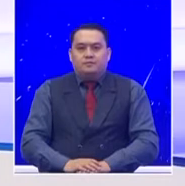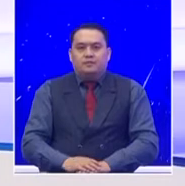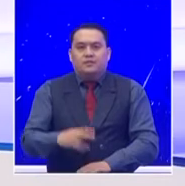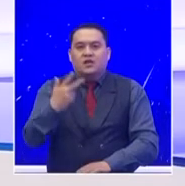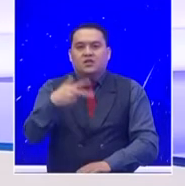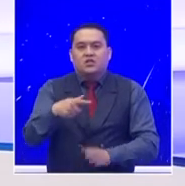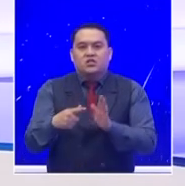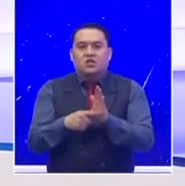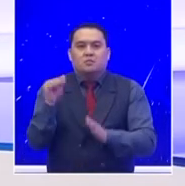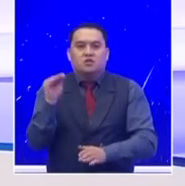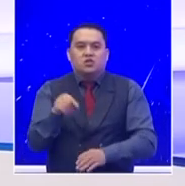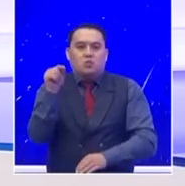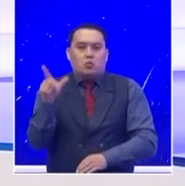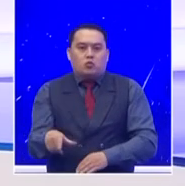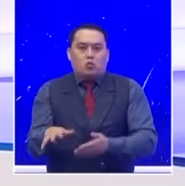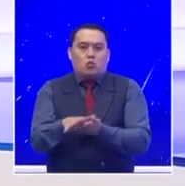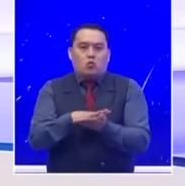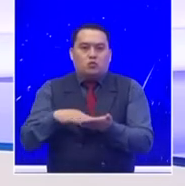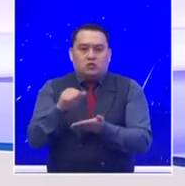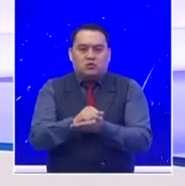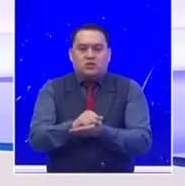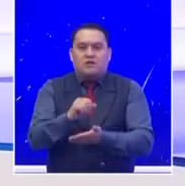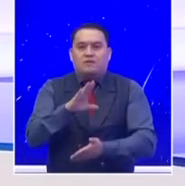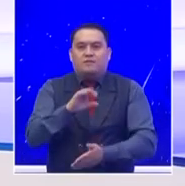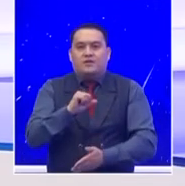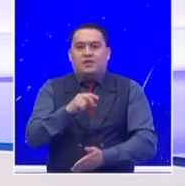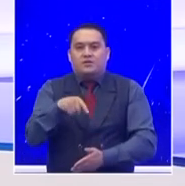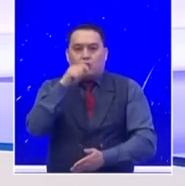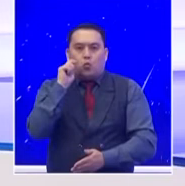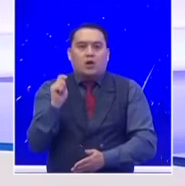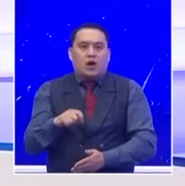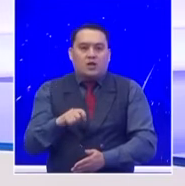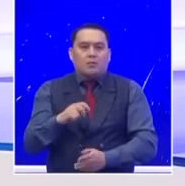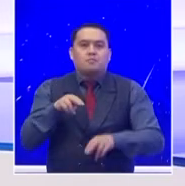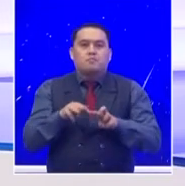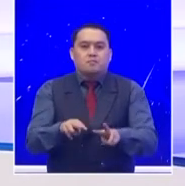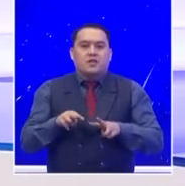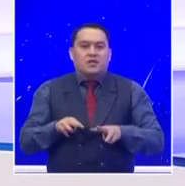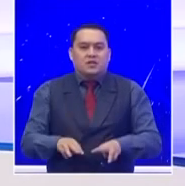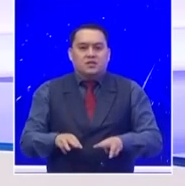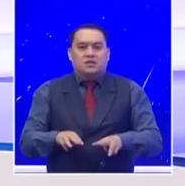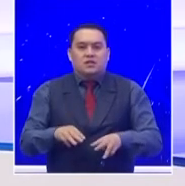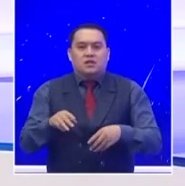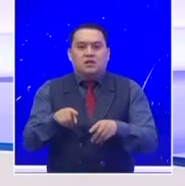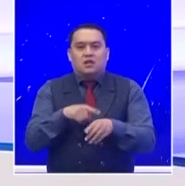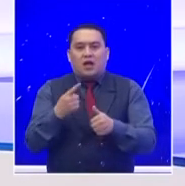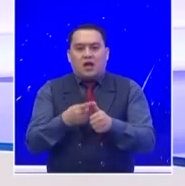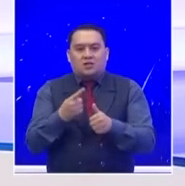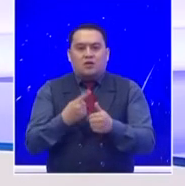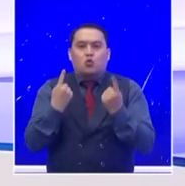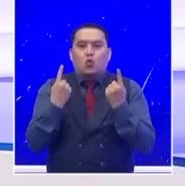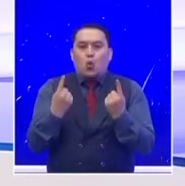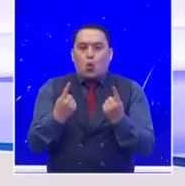37 тысяч бутылок водки уничтожено в городе Виннице на западе Украины. Министр юстиции Денис Малюска назвал